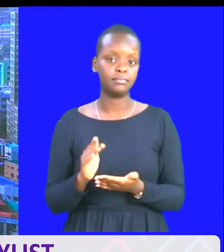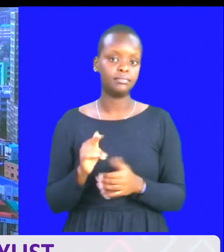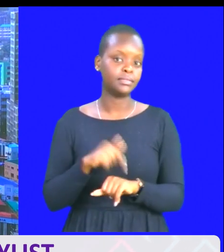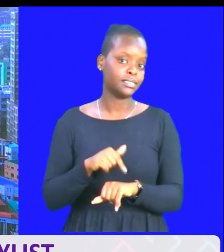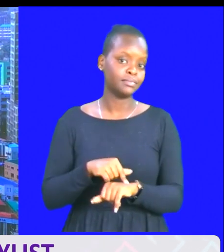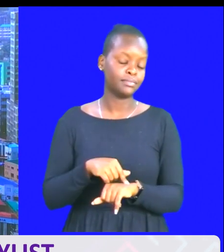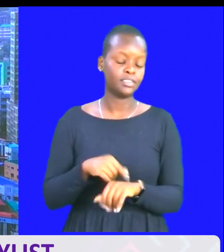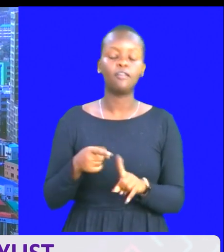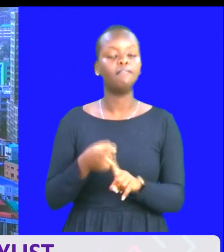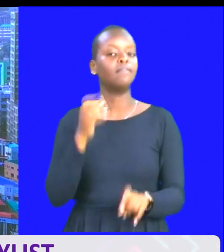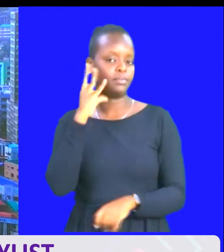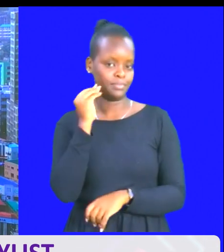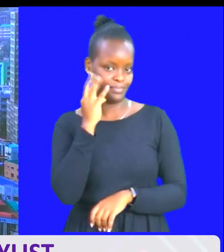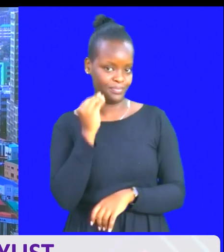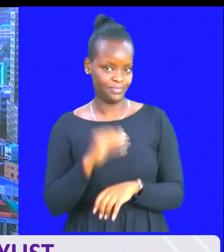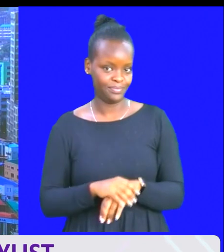this is from